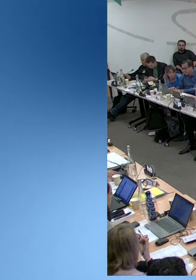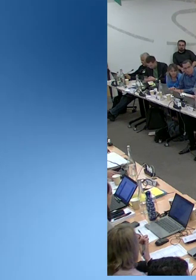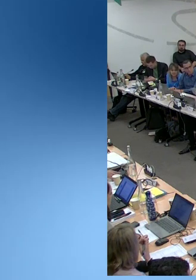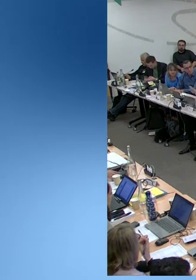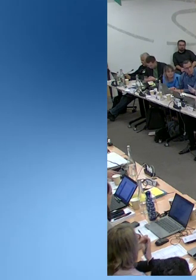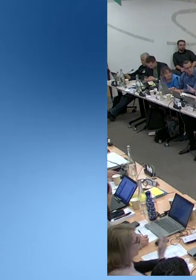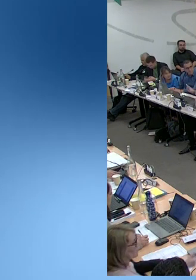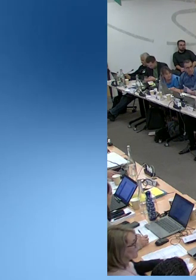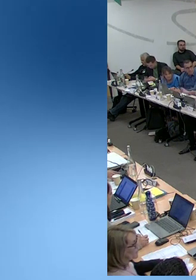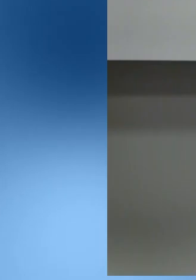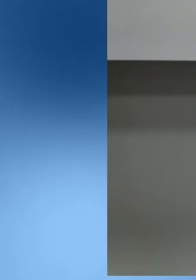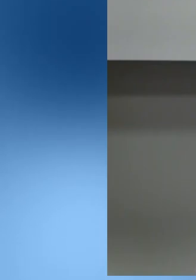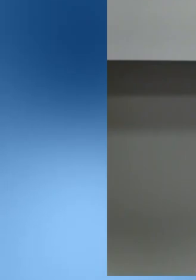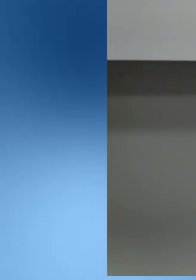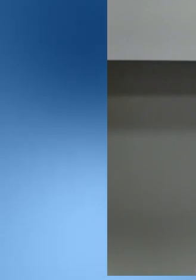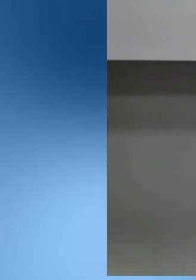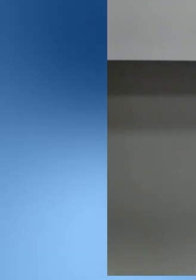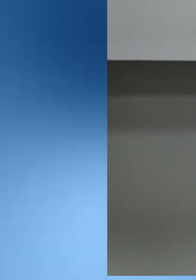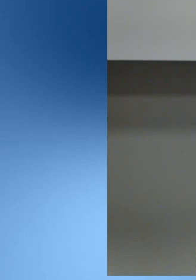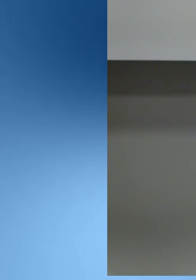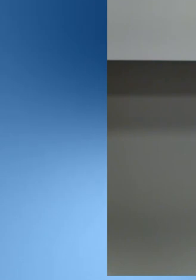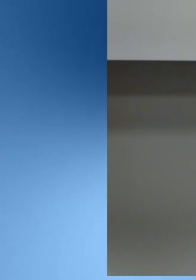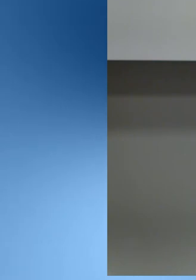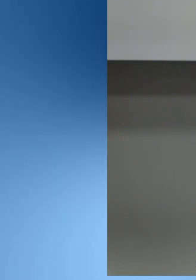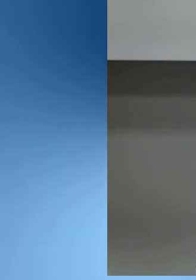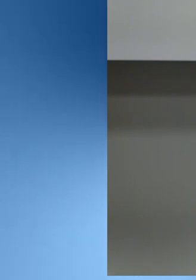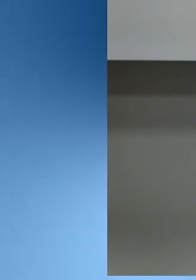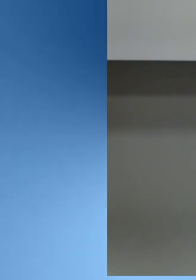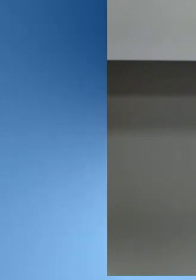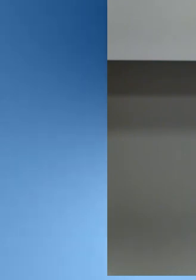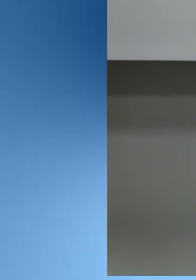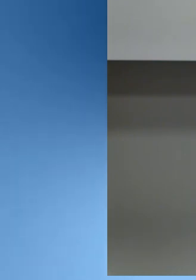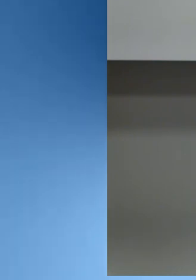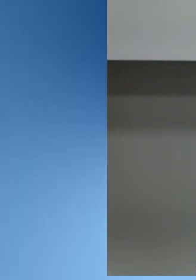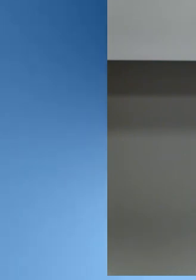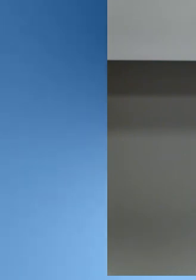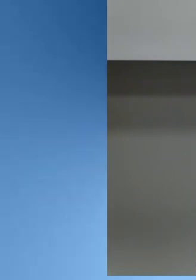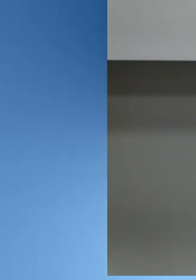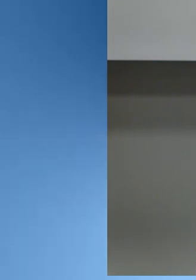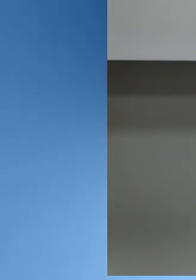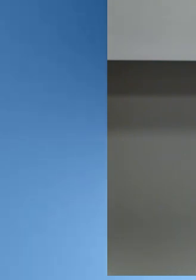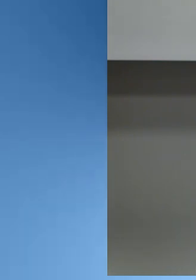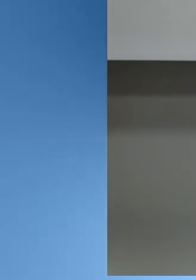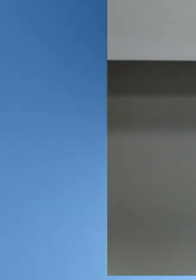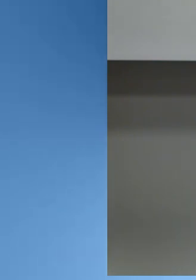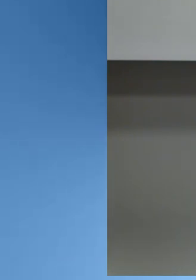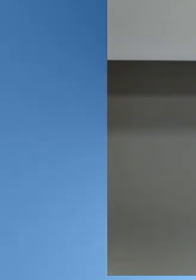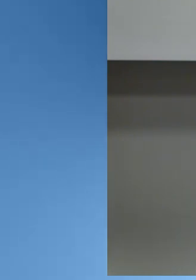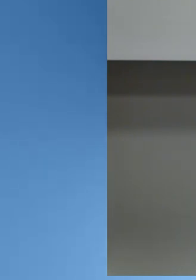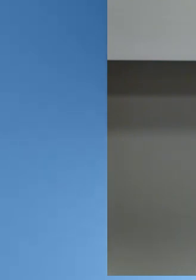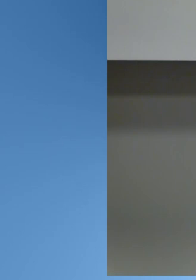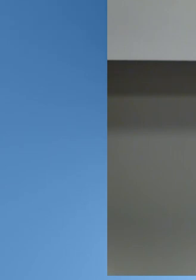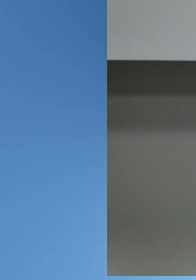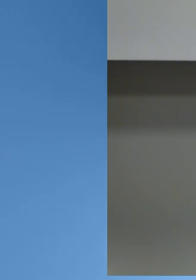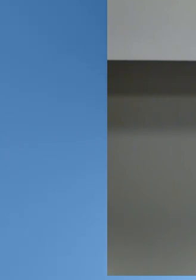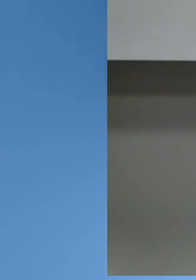de convention de mise à disposition de locaux avec les associations du secteur culturel qui ne prend pas part au vote qui s'abstient qui vote contre qui vote